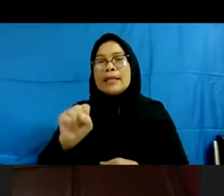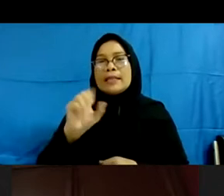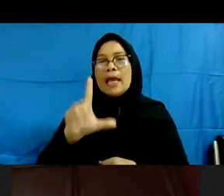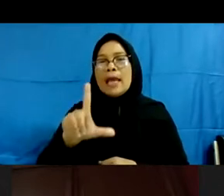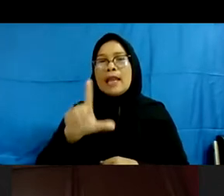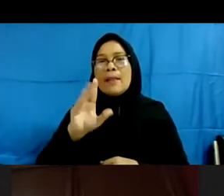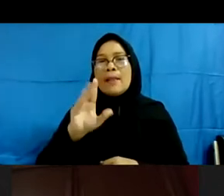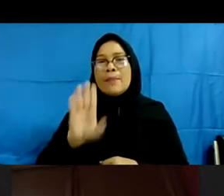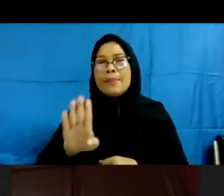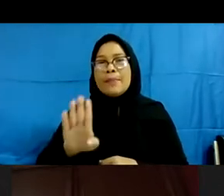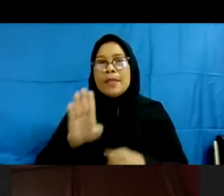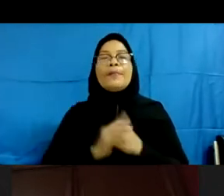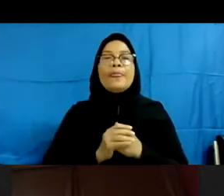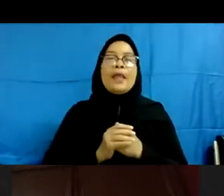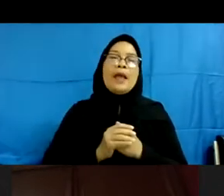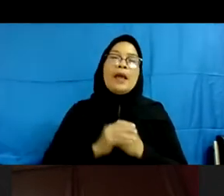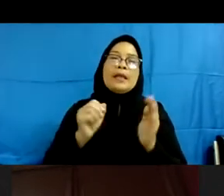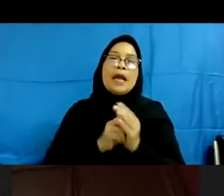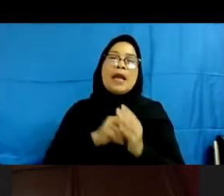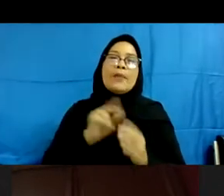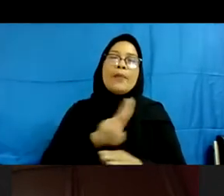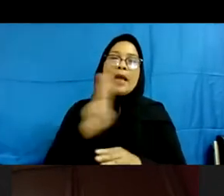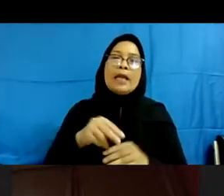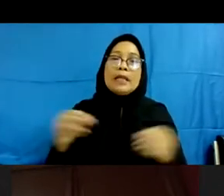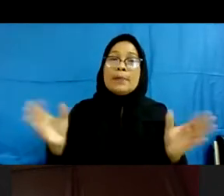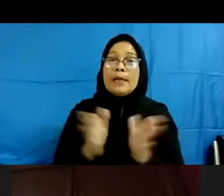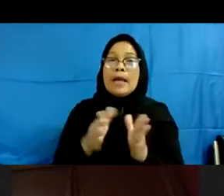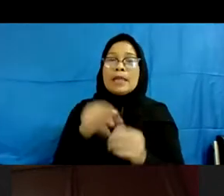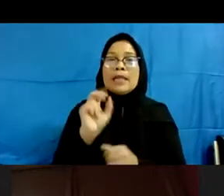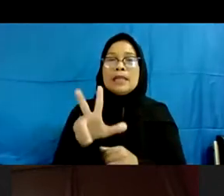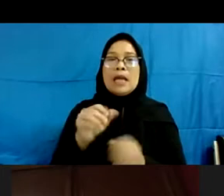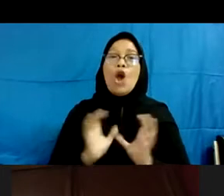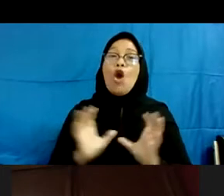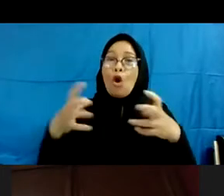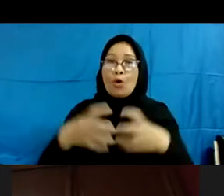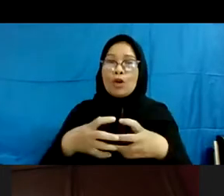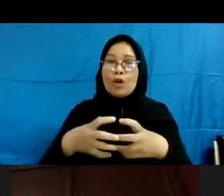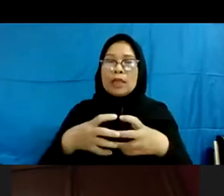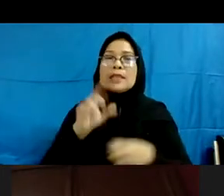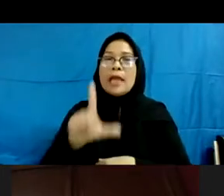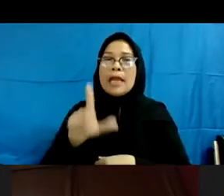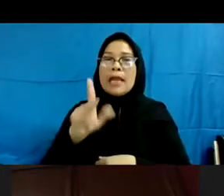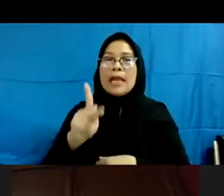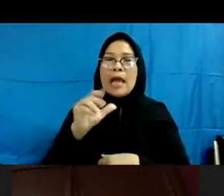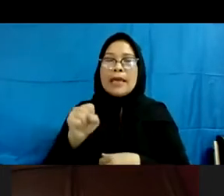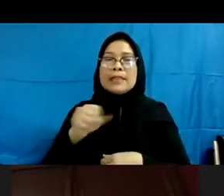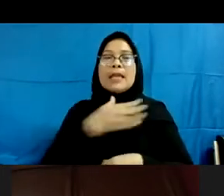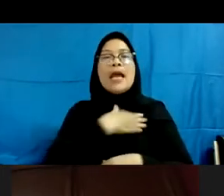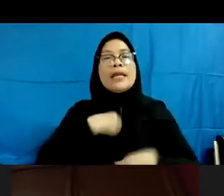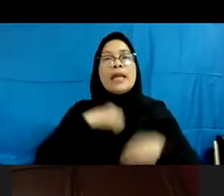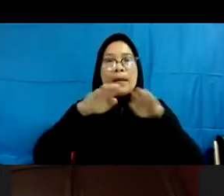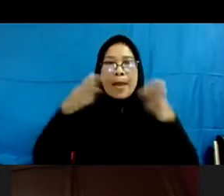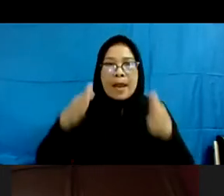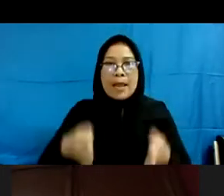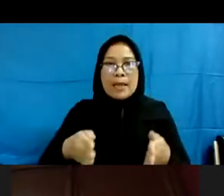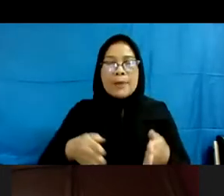ini, dia menggunakan pendekatan tiga pilar, komunitas, LKS, dan balai.